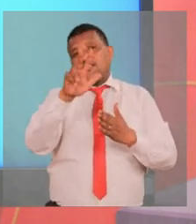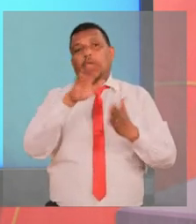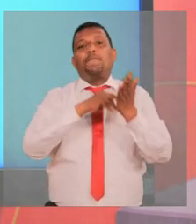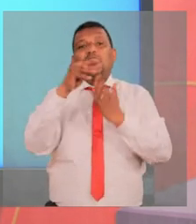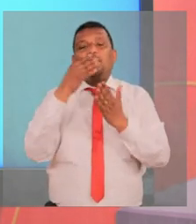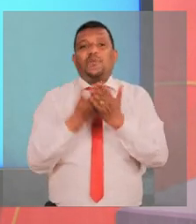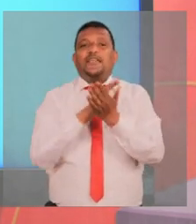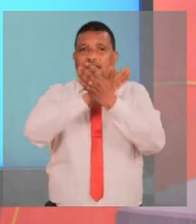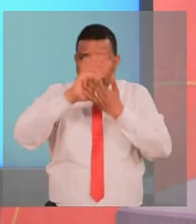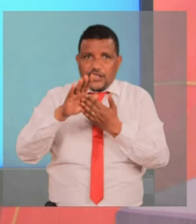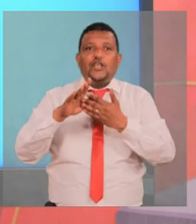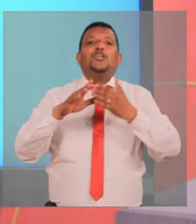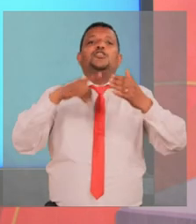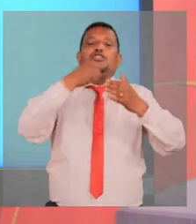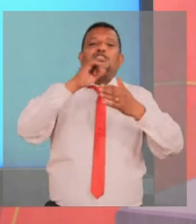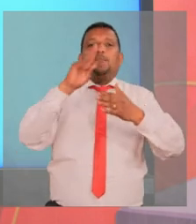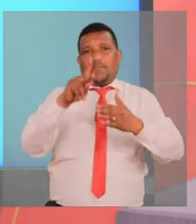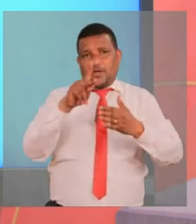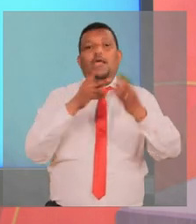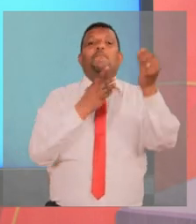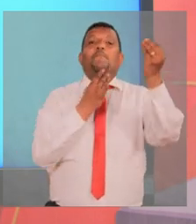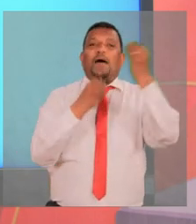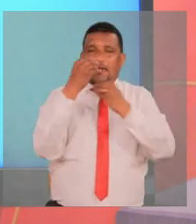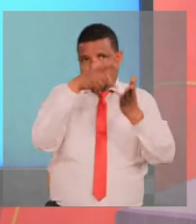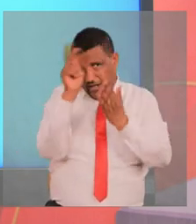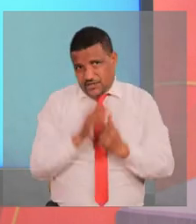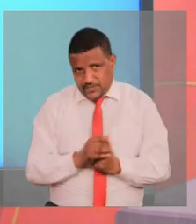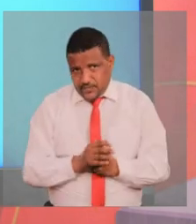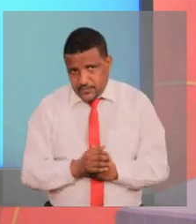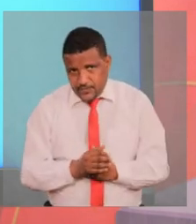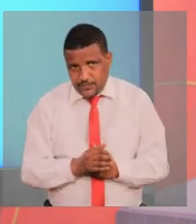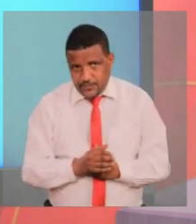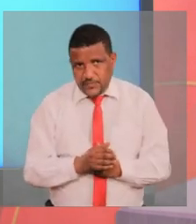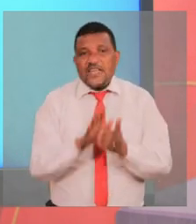में प्रोडक्ट्स मार्केट प्राइस